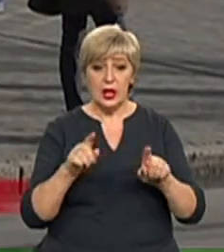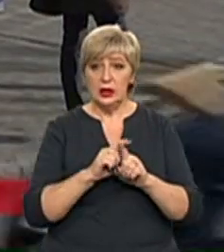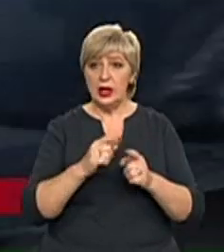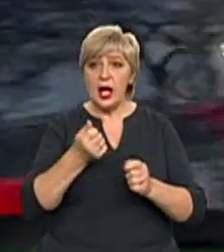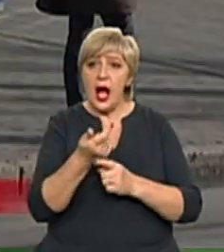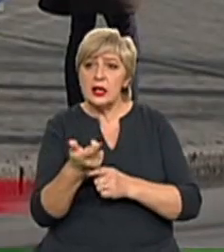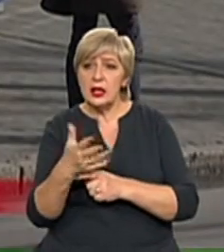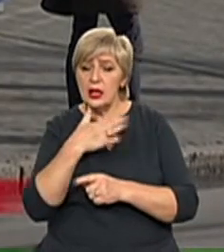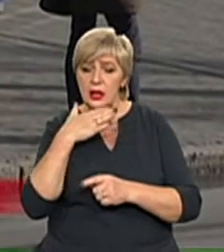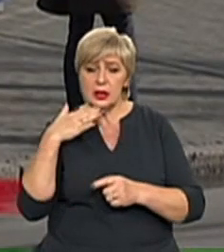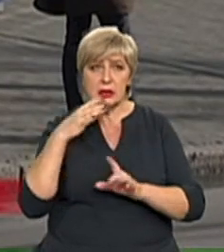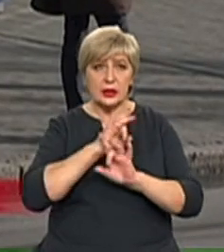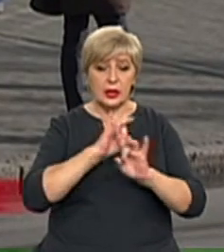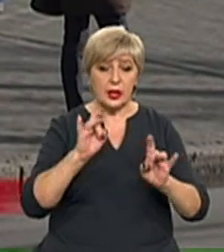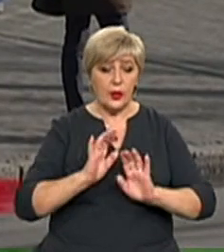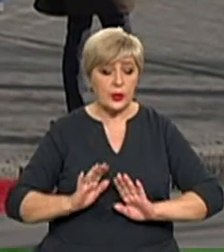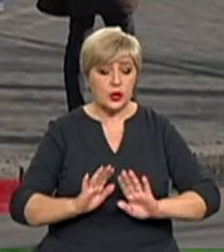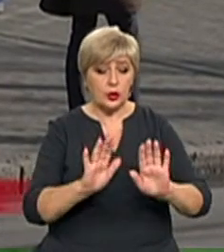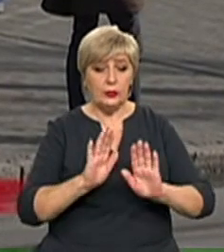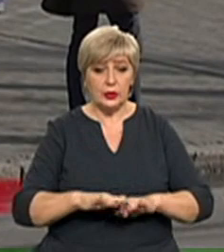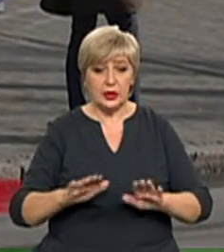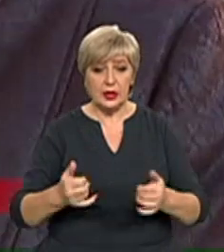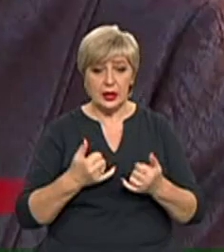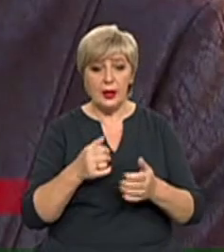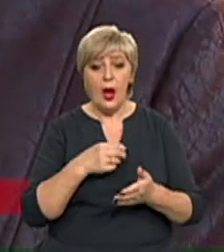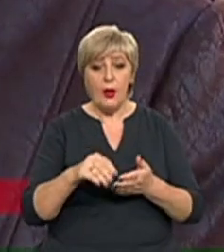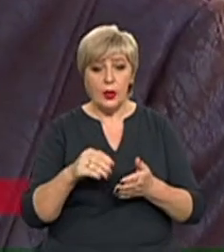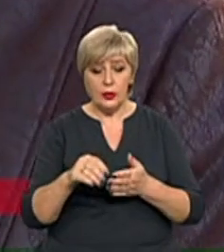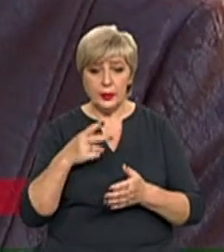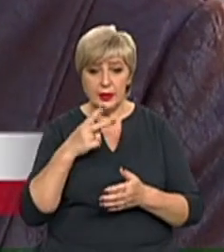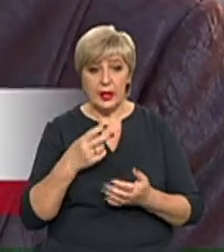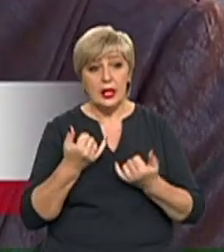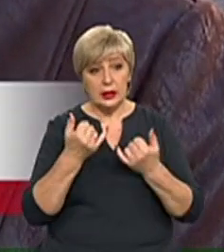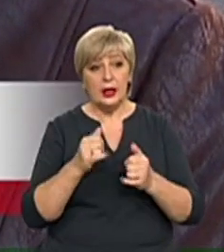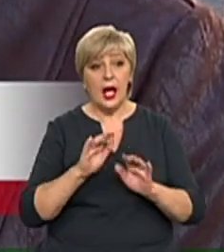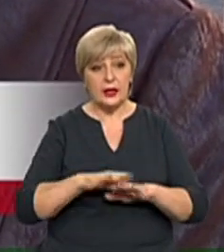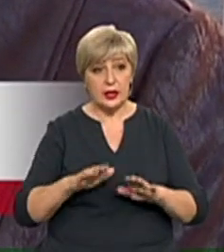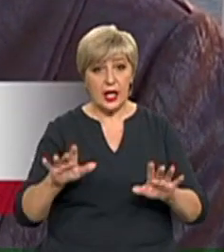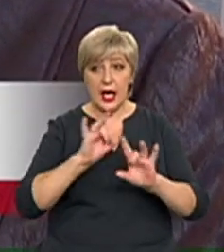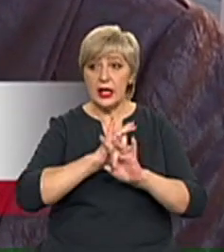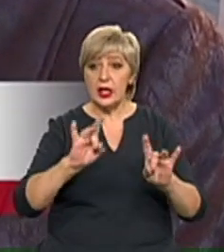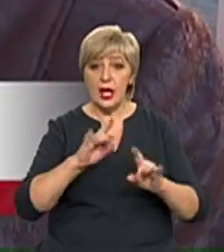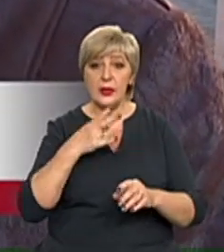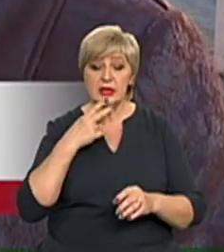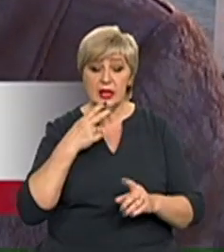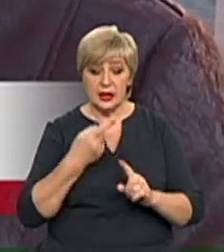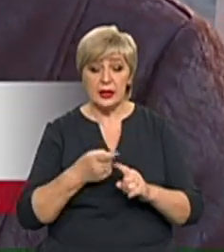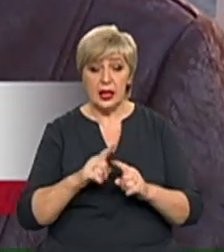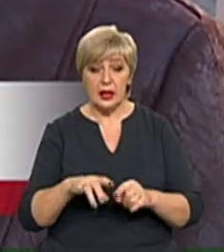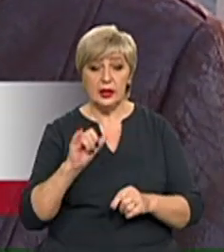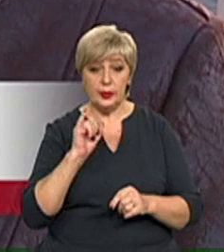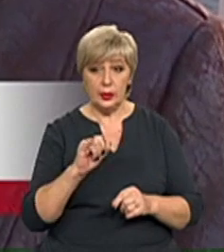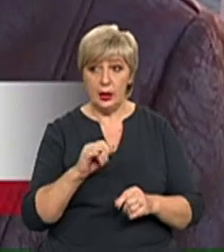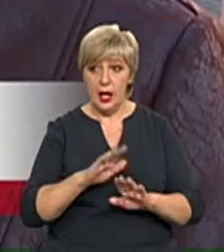лише підштовхує дітей до покупки забороненого. Для дітей реклама сигарет – це плохо, тому що вони